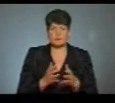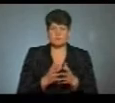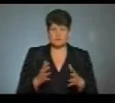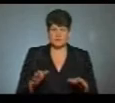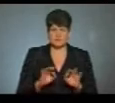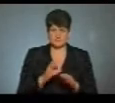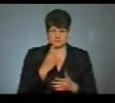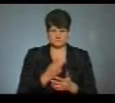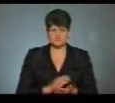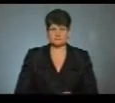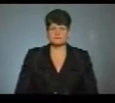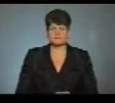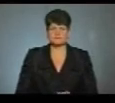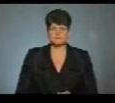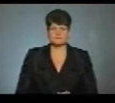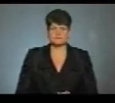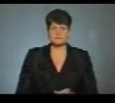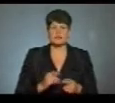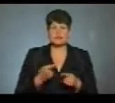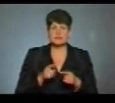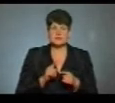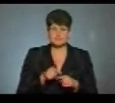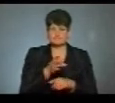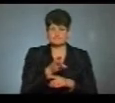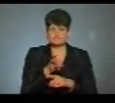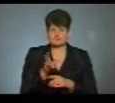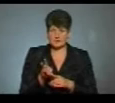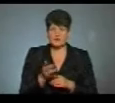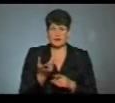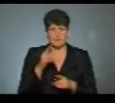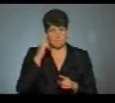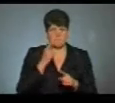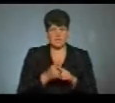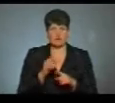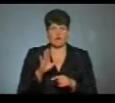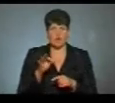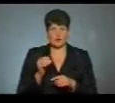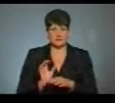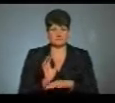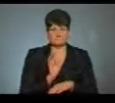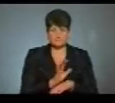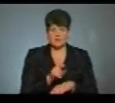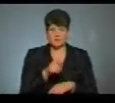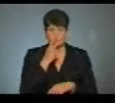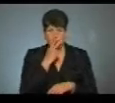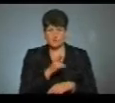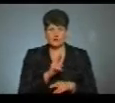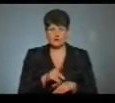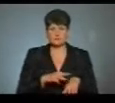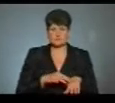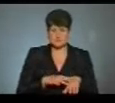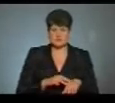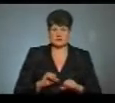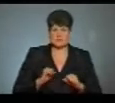розповість Анастасія Чичко. Це кадри затримання, які нам надіслав брат Володимира Іван Букатка. На ньому видно, як патрульні